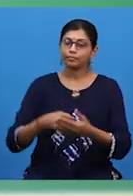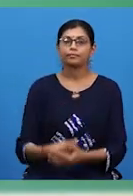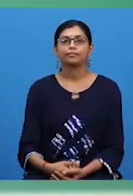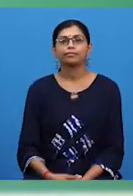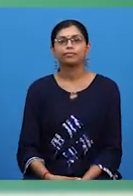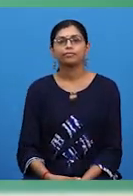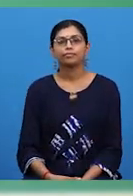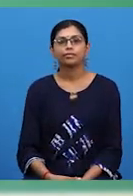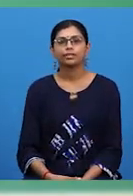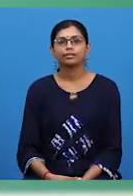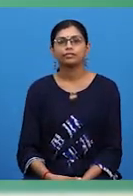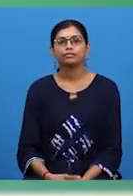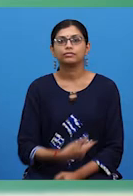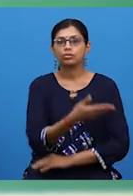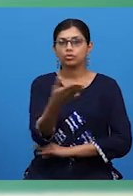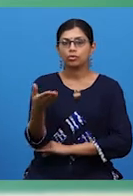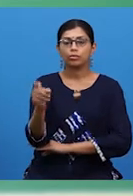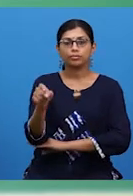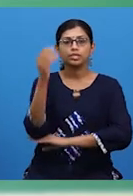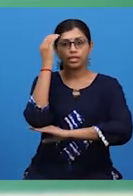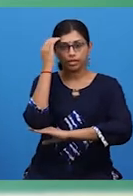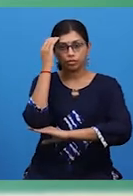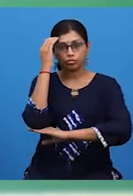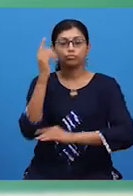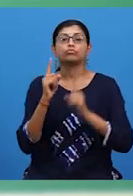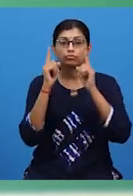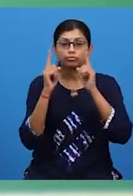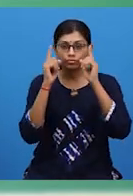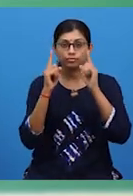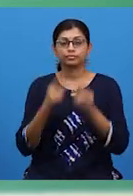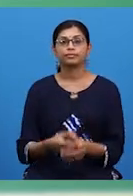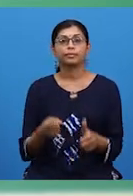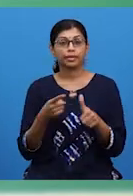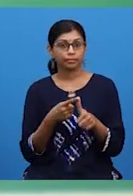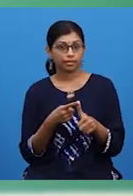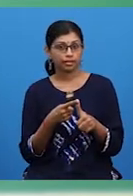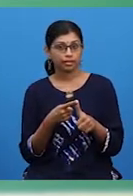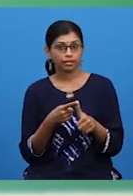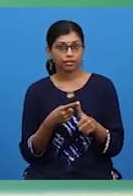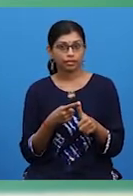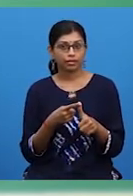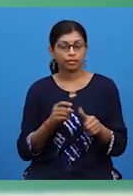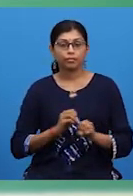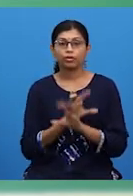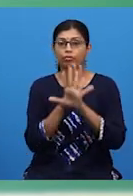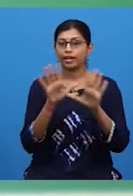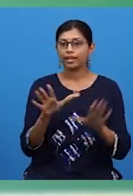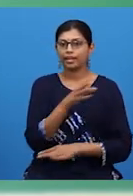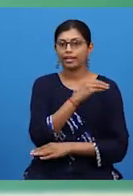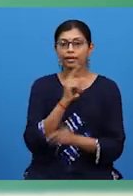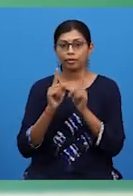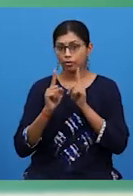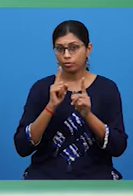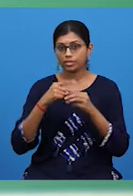kali ini, murid-murid perlu mencapai standard pembelajaran yang berikut. Yang pertama, menghuraikan dan berkomunikasi